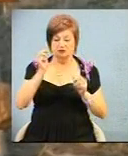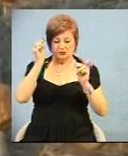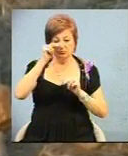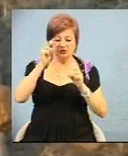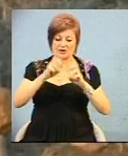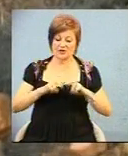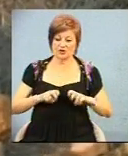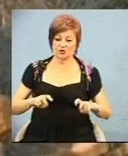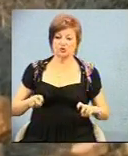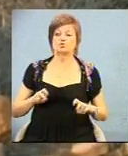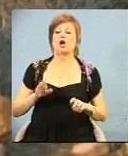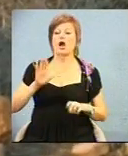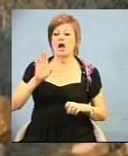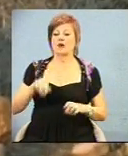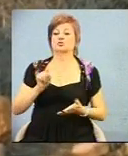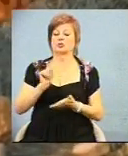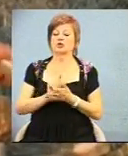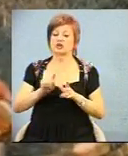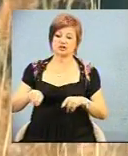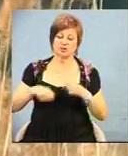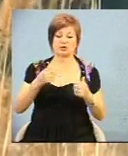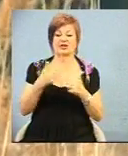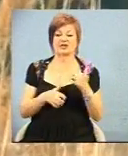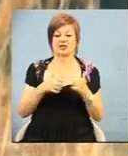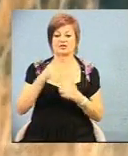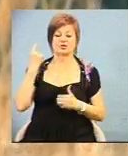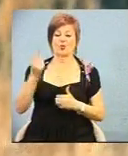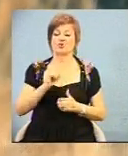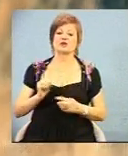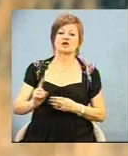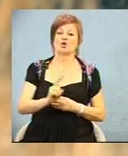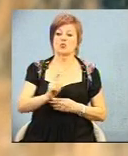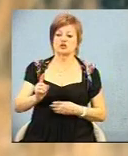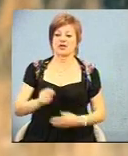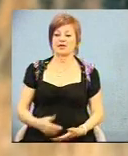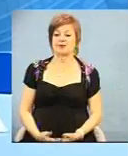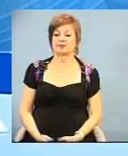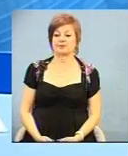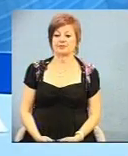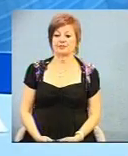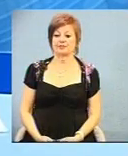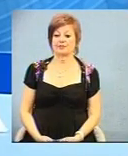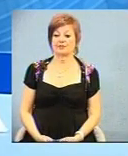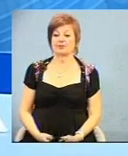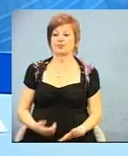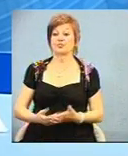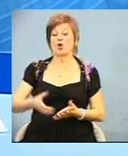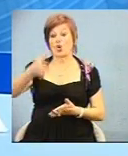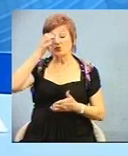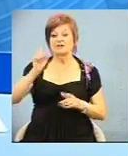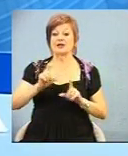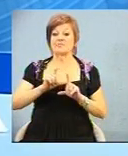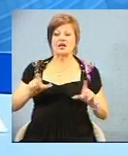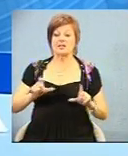Інституті археології. Потім їх повинні передати до Херсонського обласного краєзнавчого музею. Розумна лавка